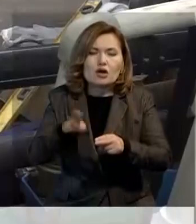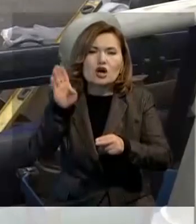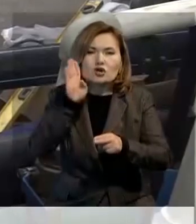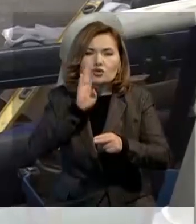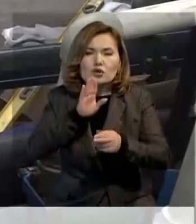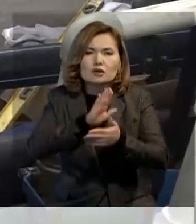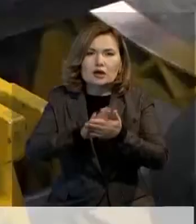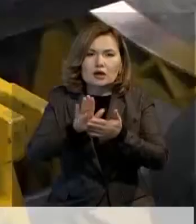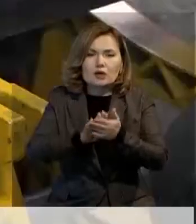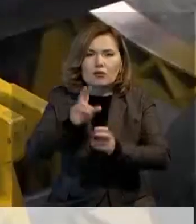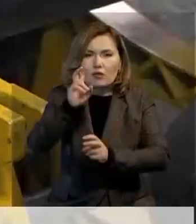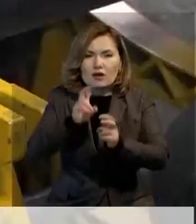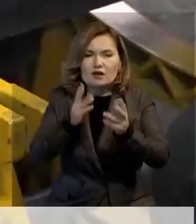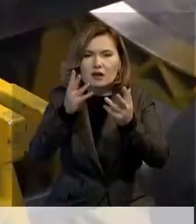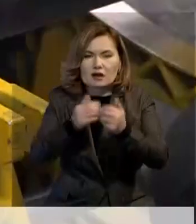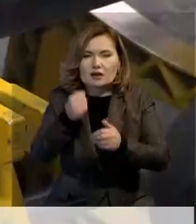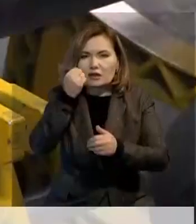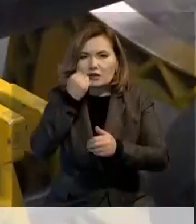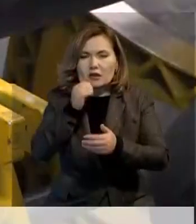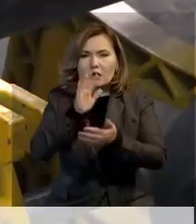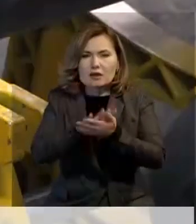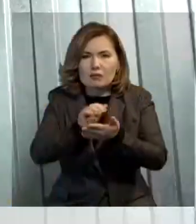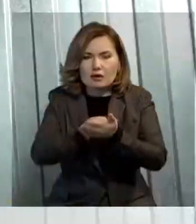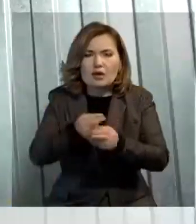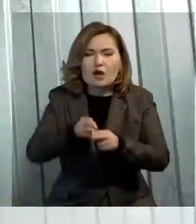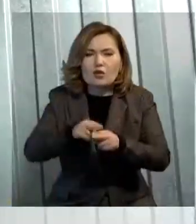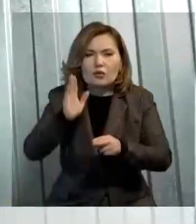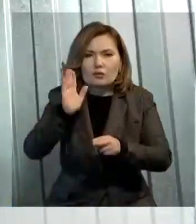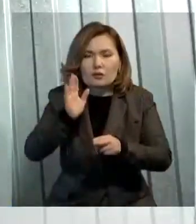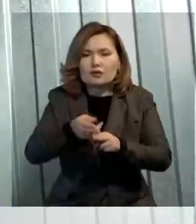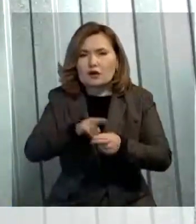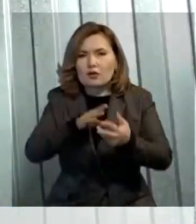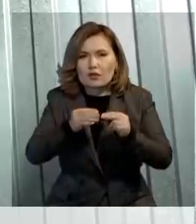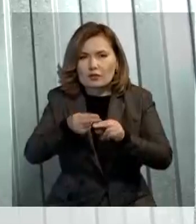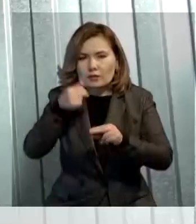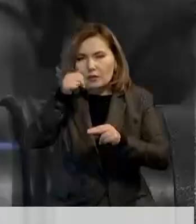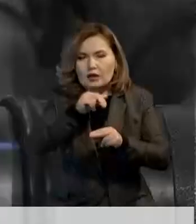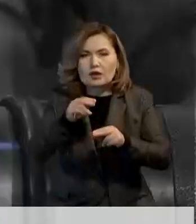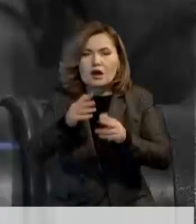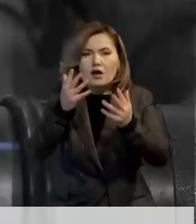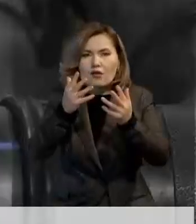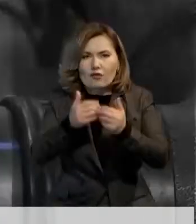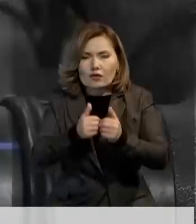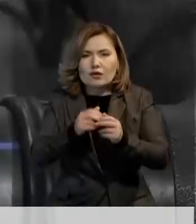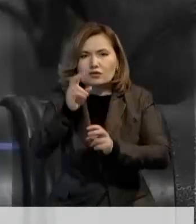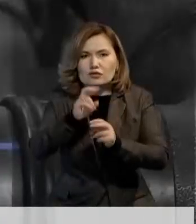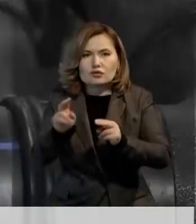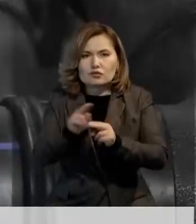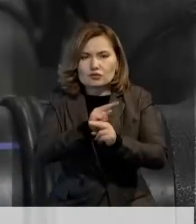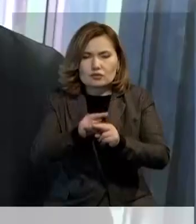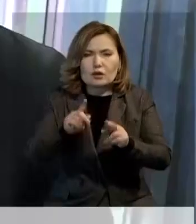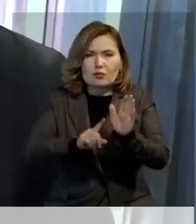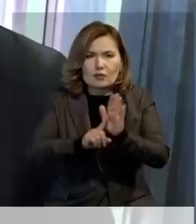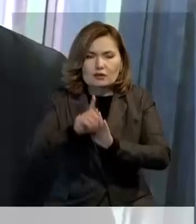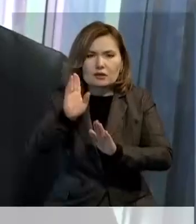станциясындағы құрылғылар әбден тозған. Жергілікті билік олқылықтың орнын толтыру үшін биыл жөндеу жұмыстарын қолға алыпты.